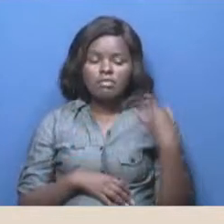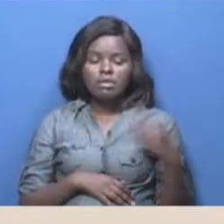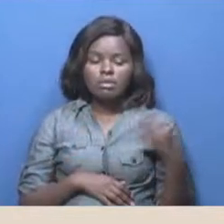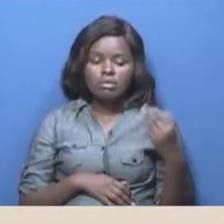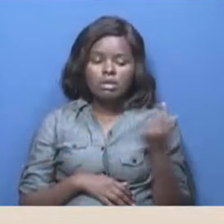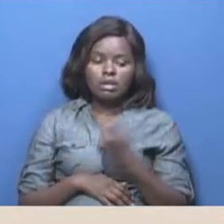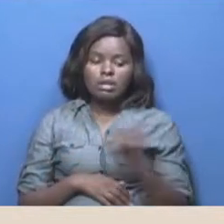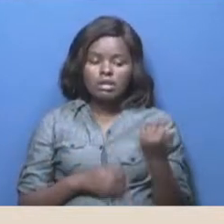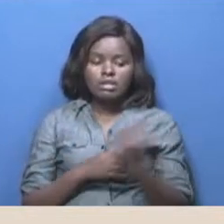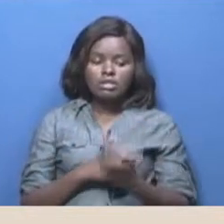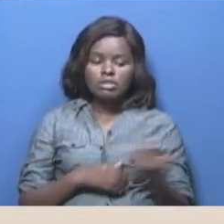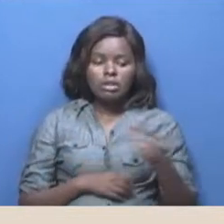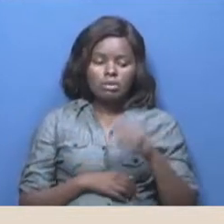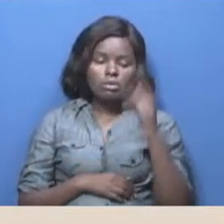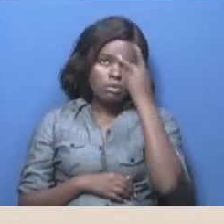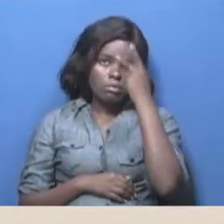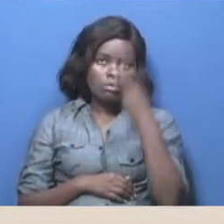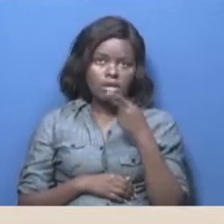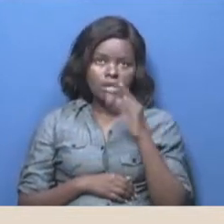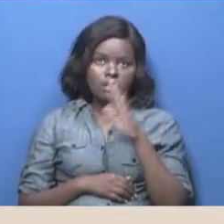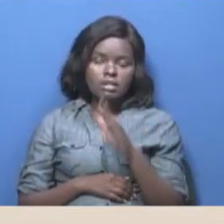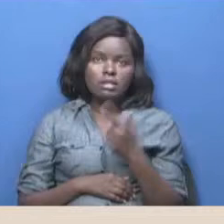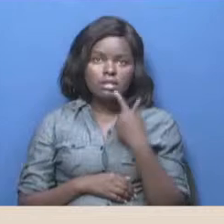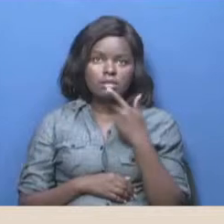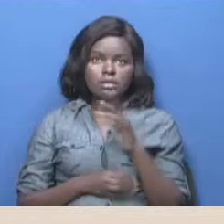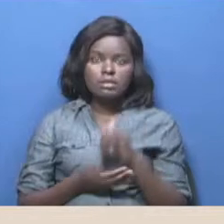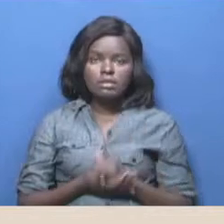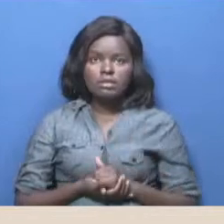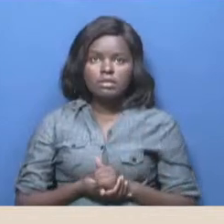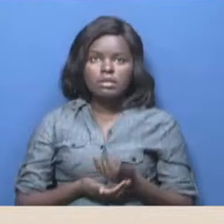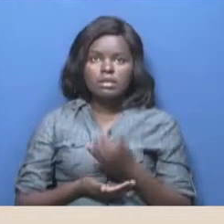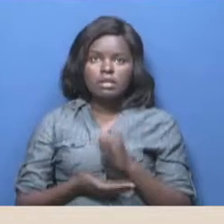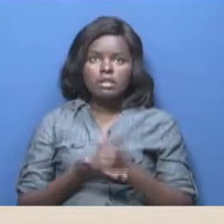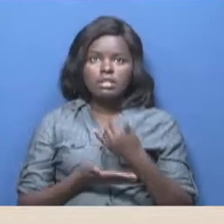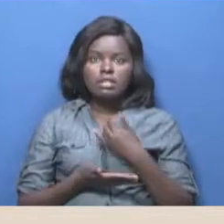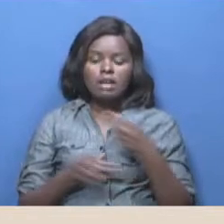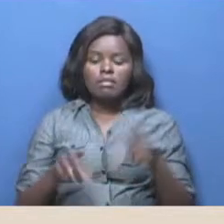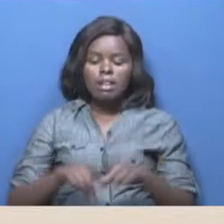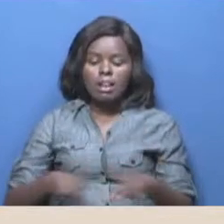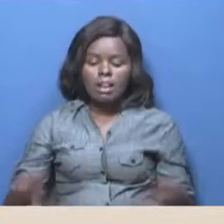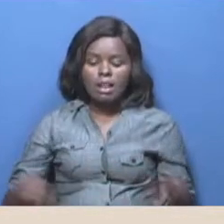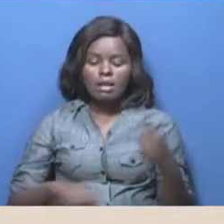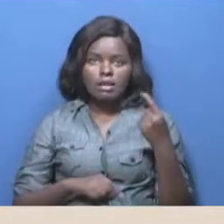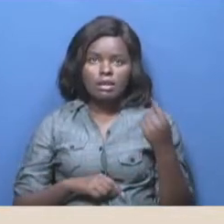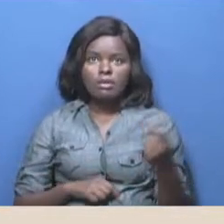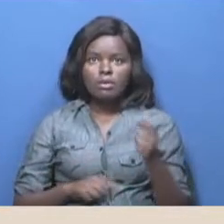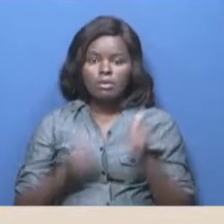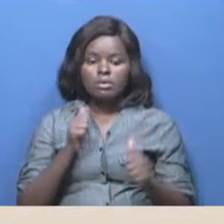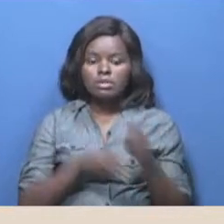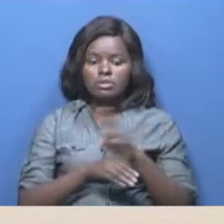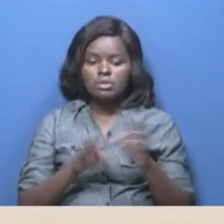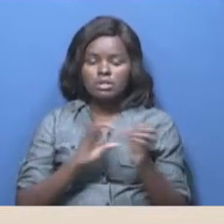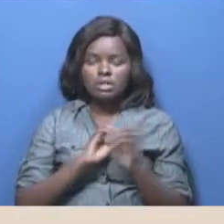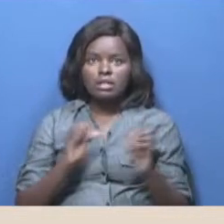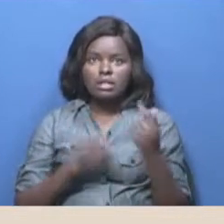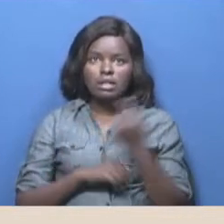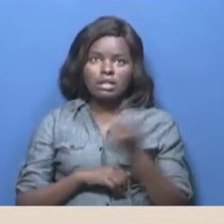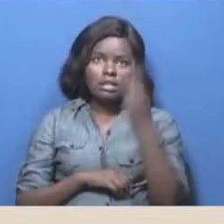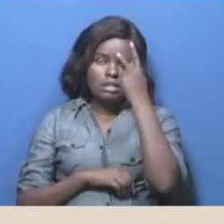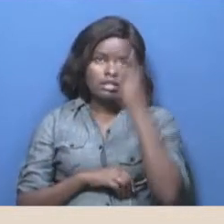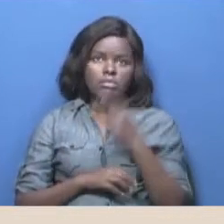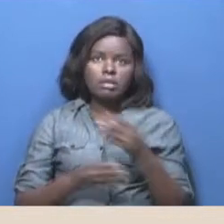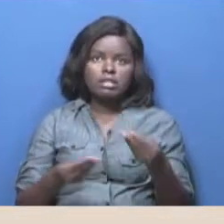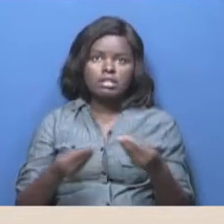mwana agĩthiĩ kwĩ mũciari wake akĩrwo ethe gacunjĩ ka mũgũnda karĩa gatarahũthĩka, o mũciari